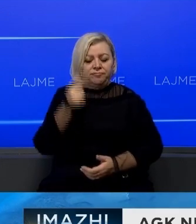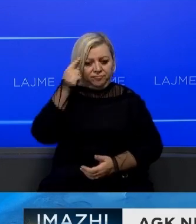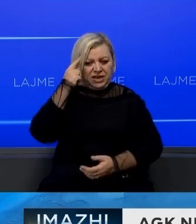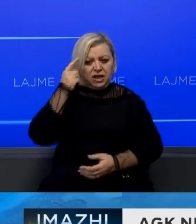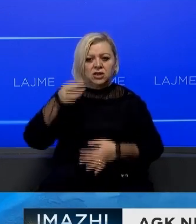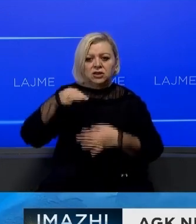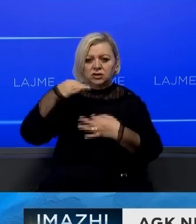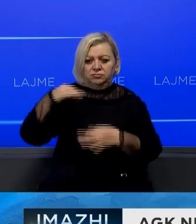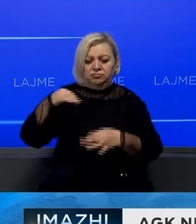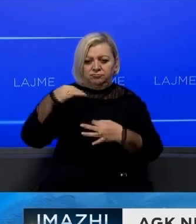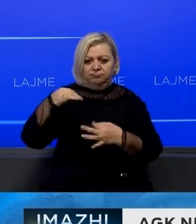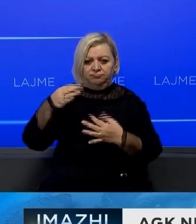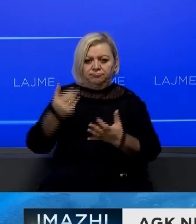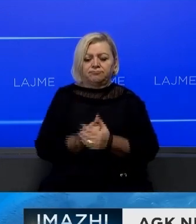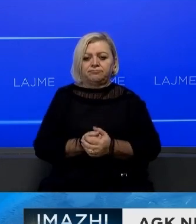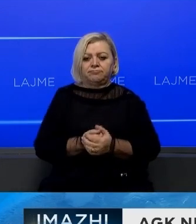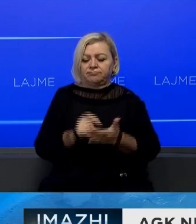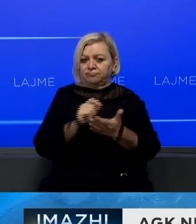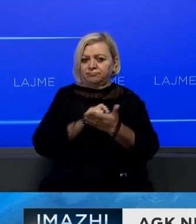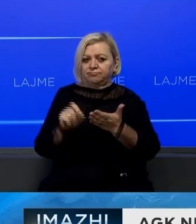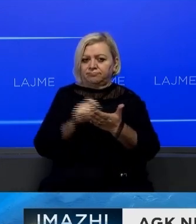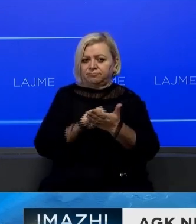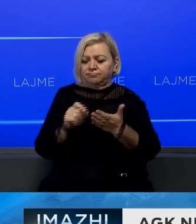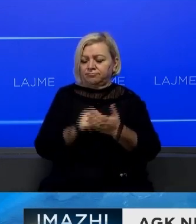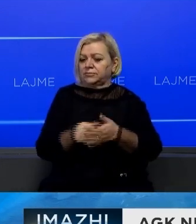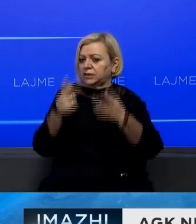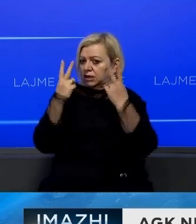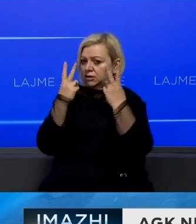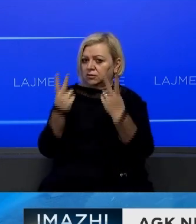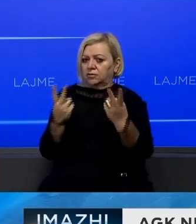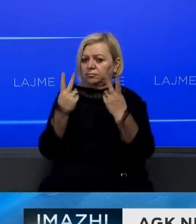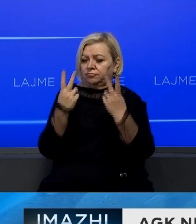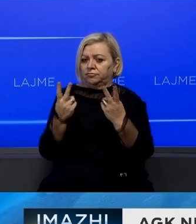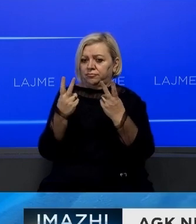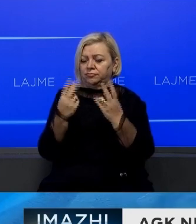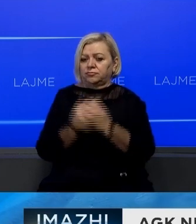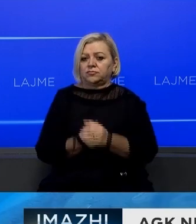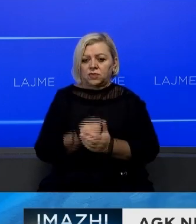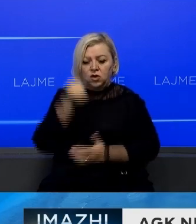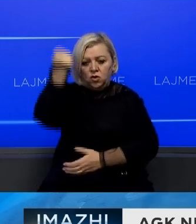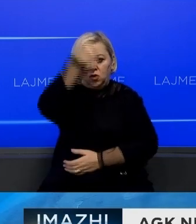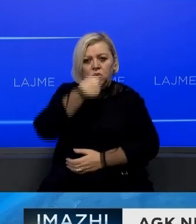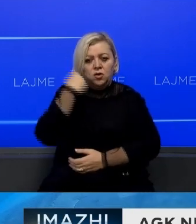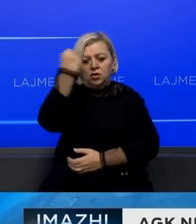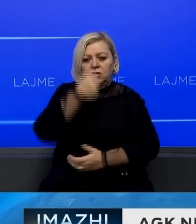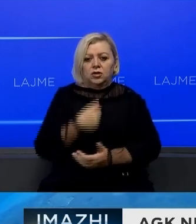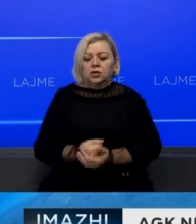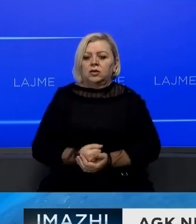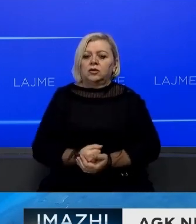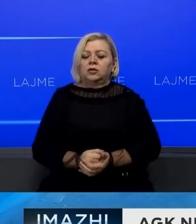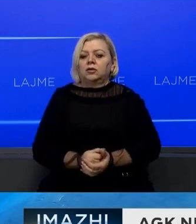çmimeve vjetore tradicionale të gazetarisë, çmimeve natyrisht më të rëndësishme që jepen në Kosovë në fushën